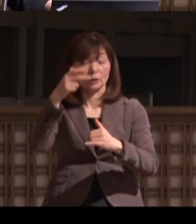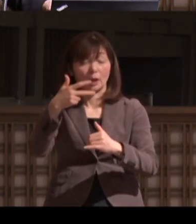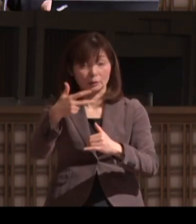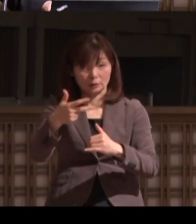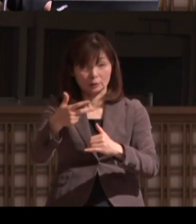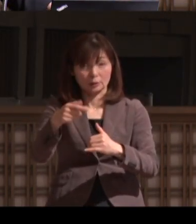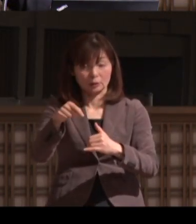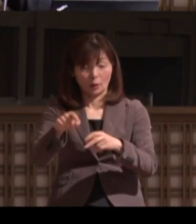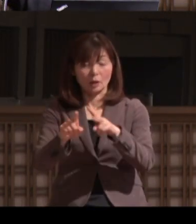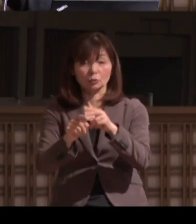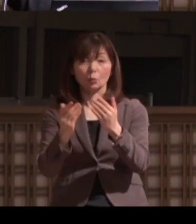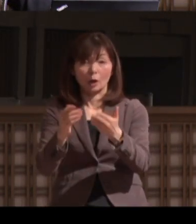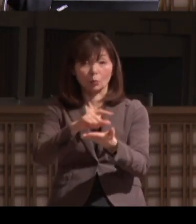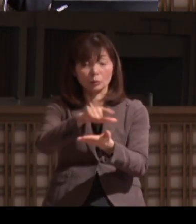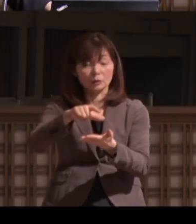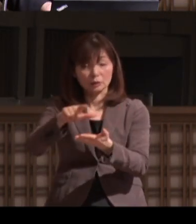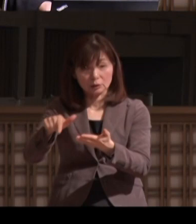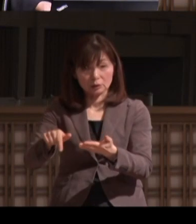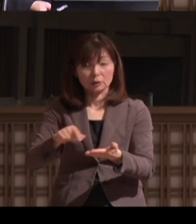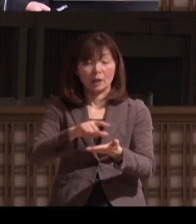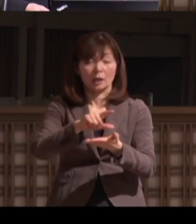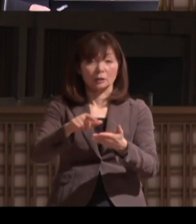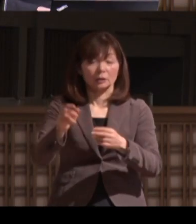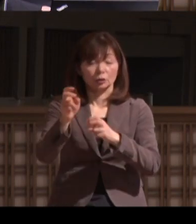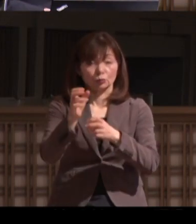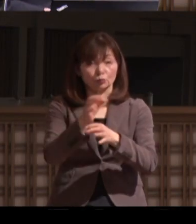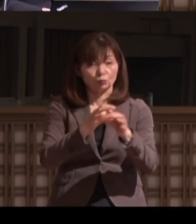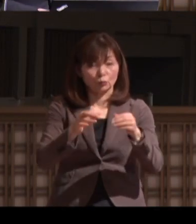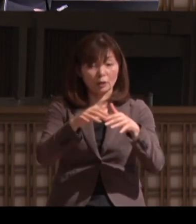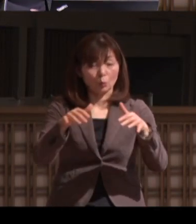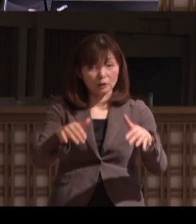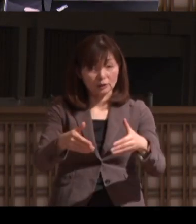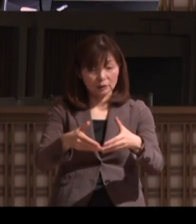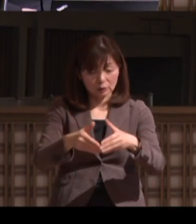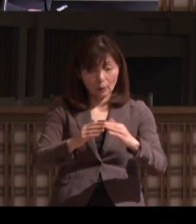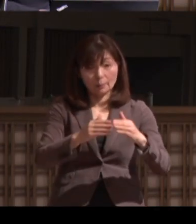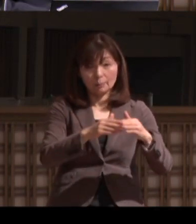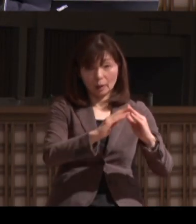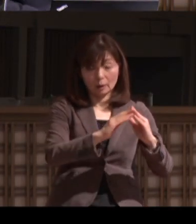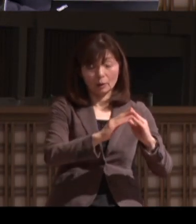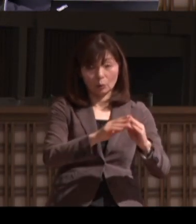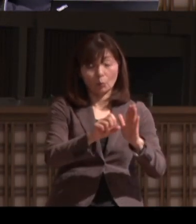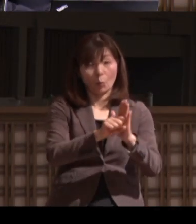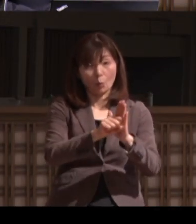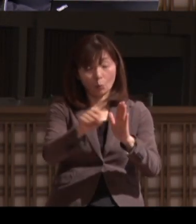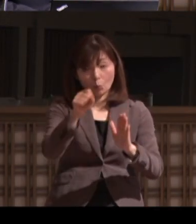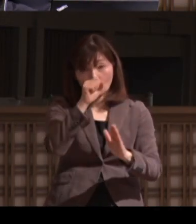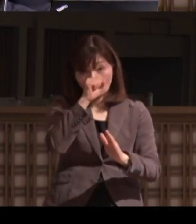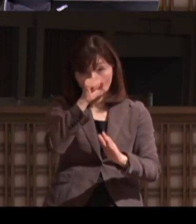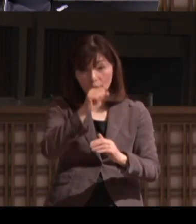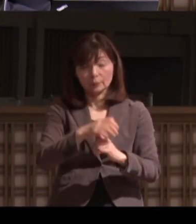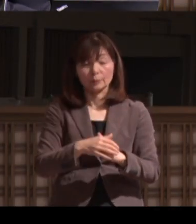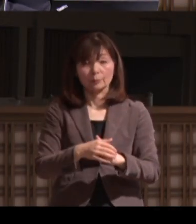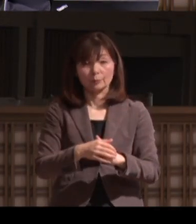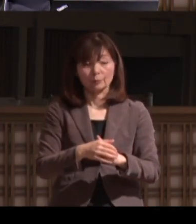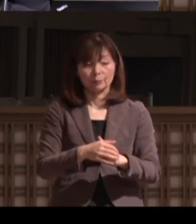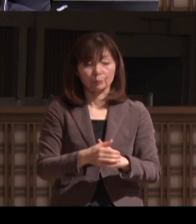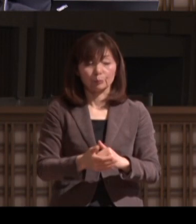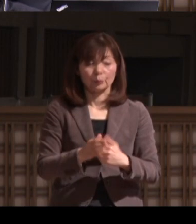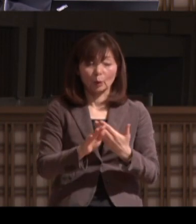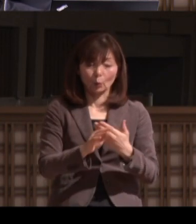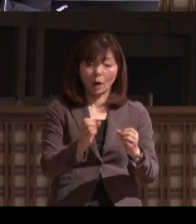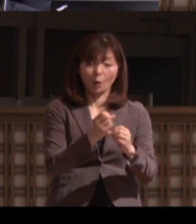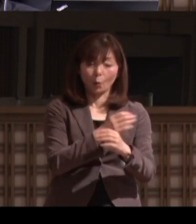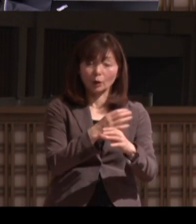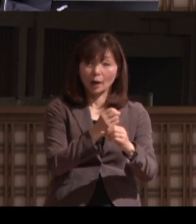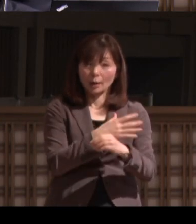交区単位で地域運組織を作られそれがかなり有機的に機能しておりますま岡山市さはちょちょっと